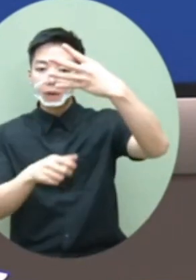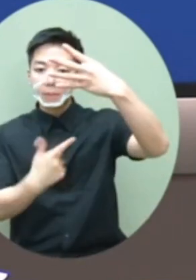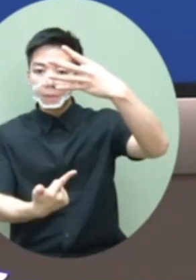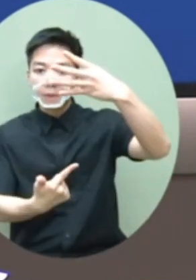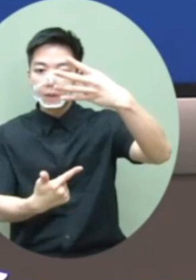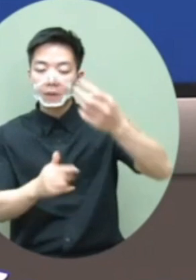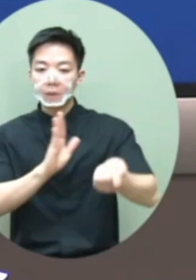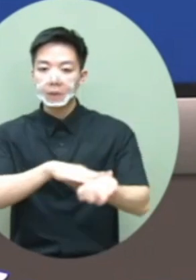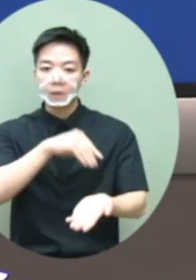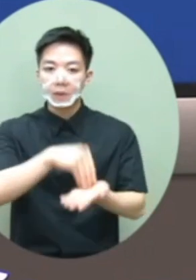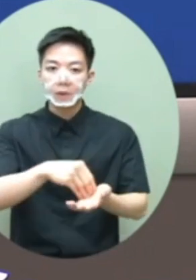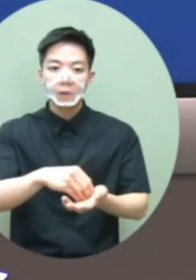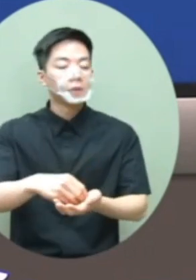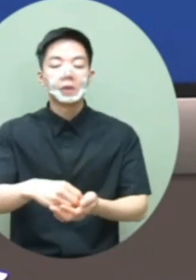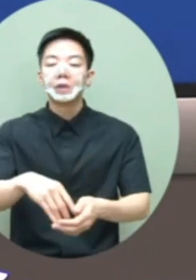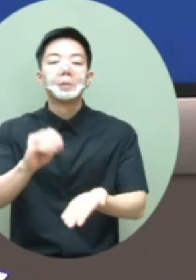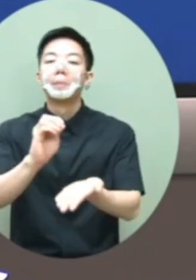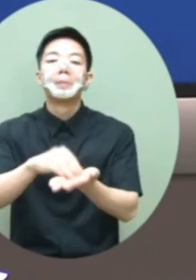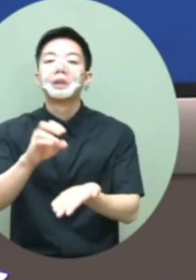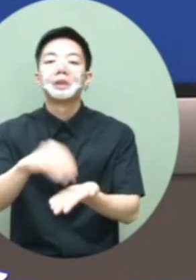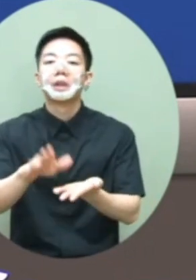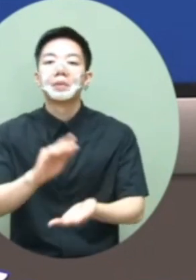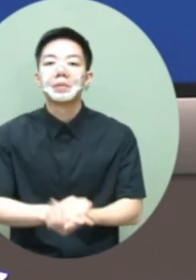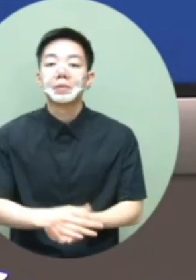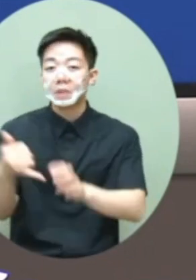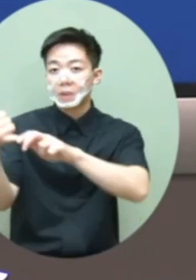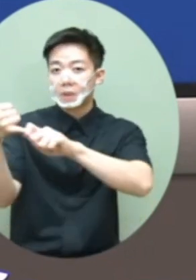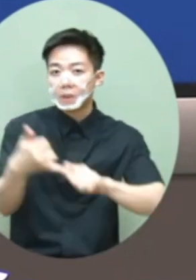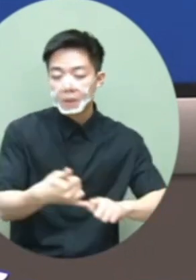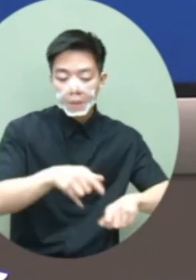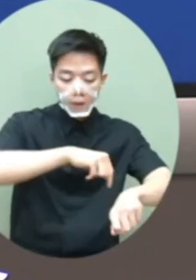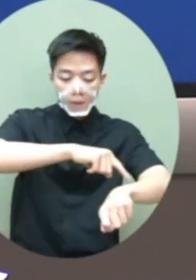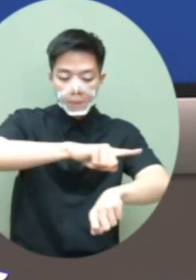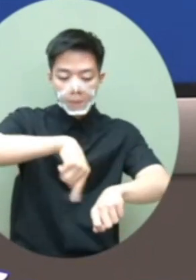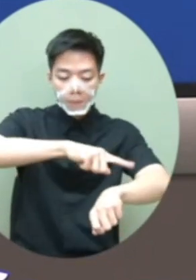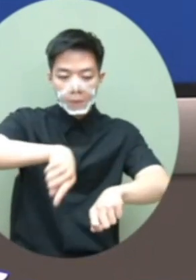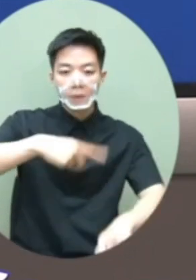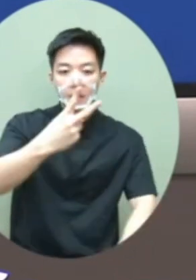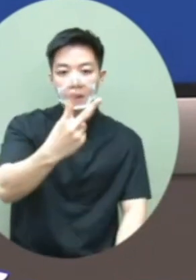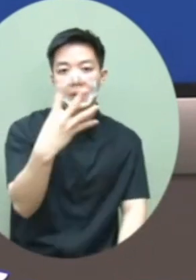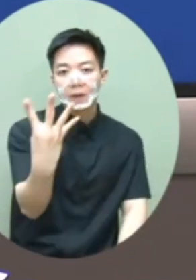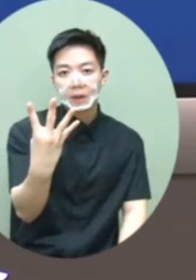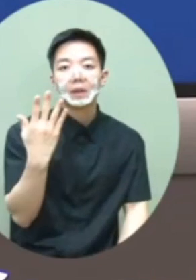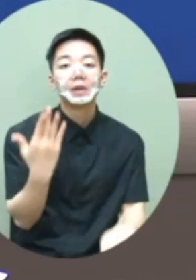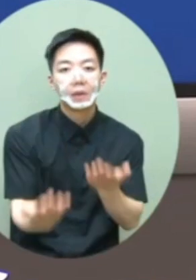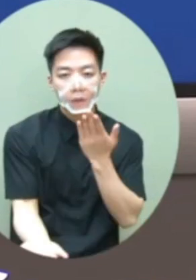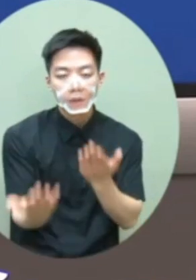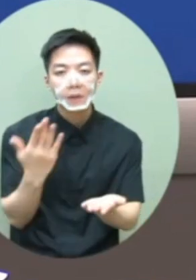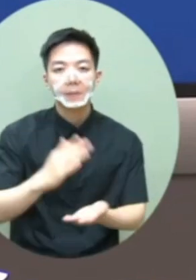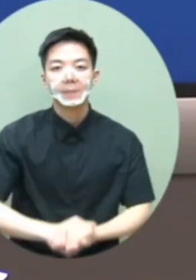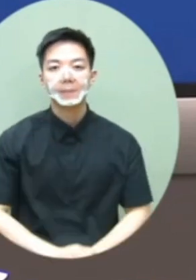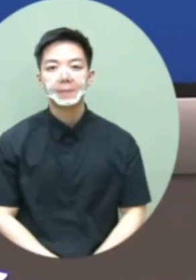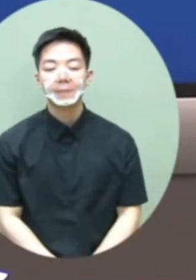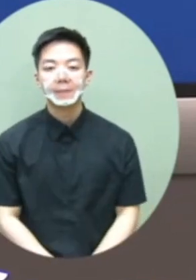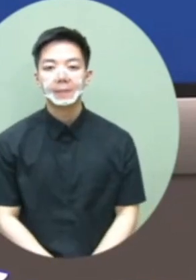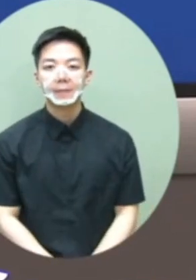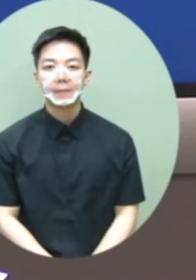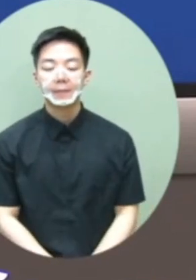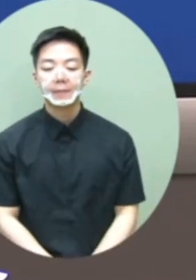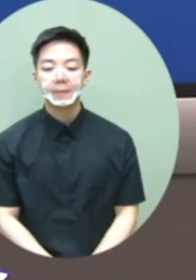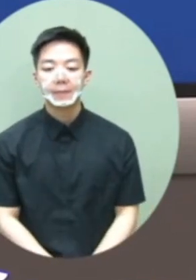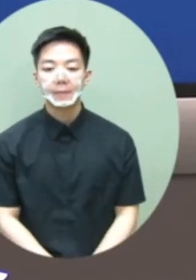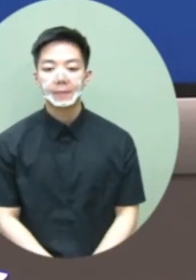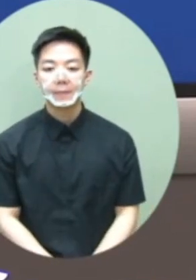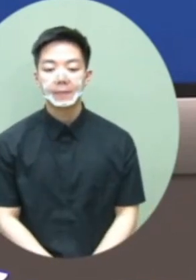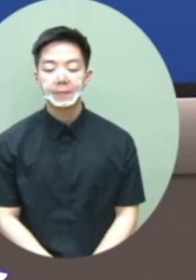了快速抗原測試的市民而呈陽性的整體的結果的，因為它有24小